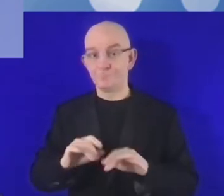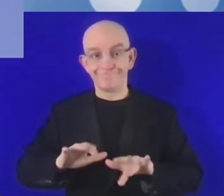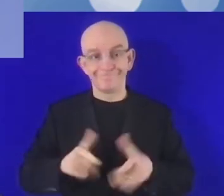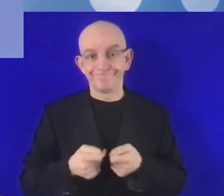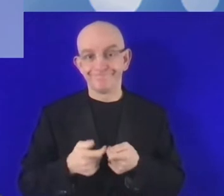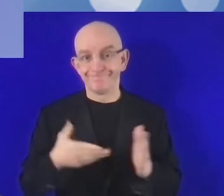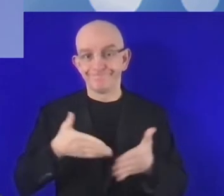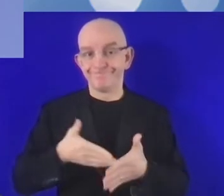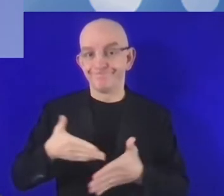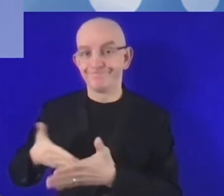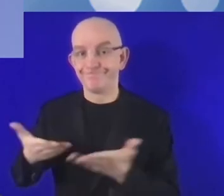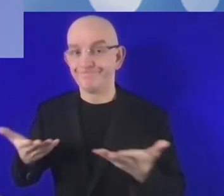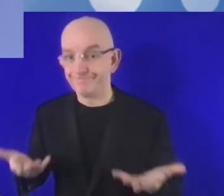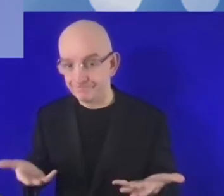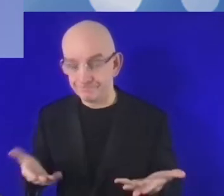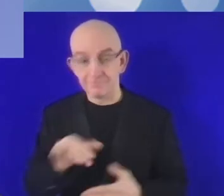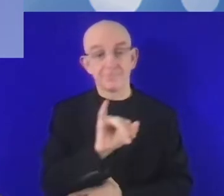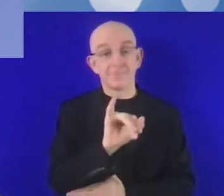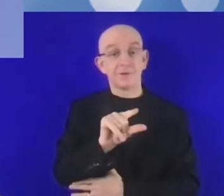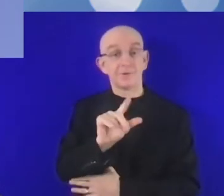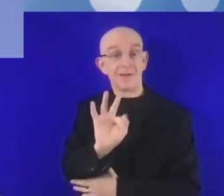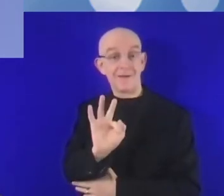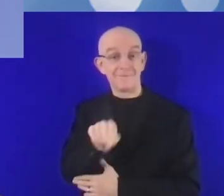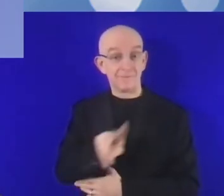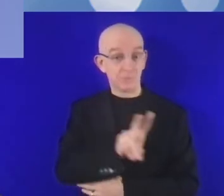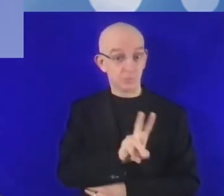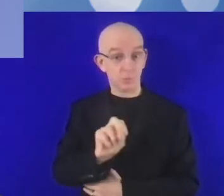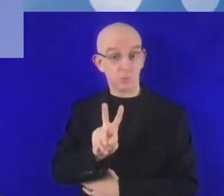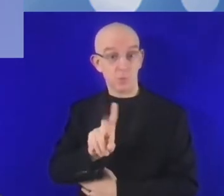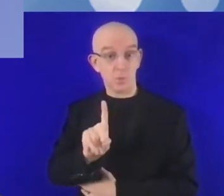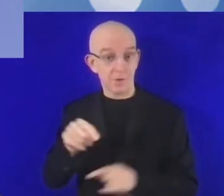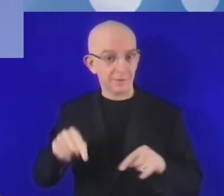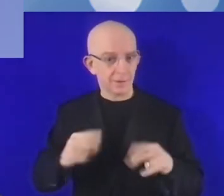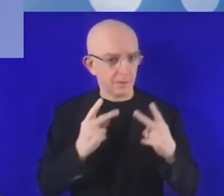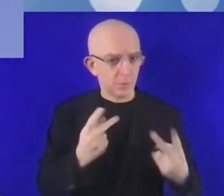50% de la population mondiale qui n'a pas accès à Internet. Et